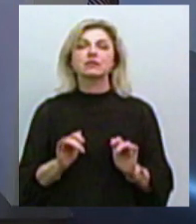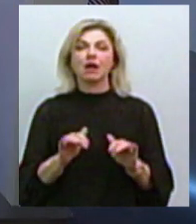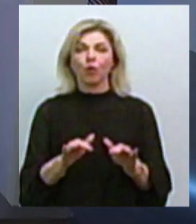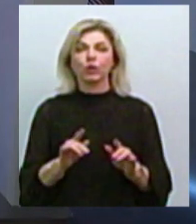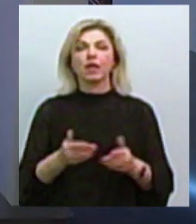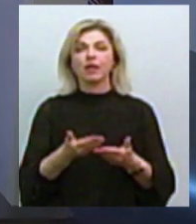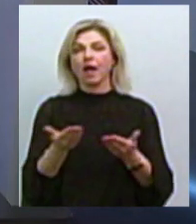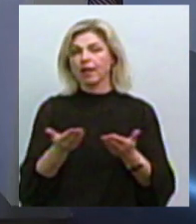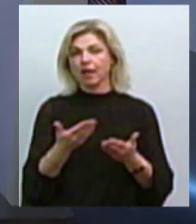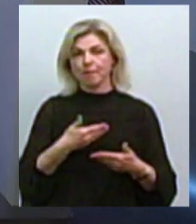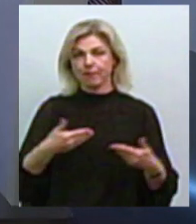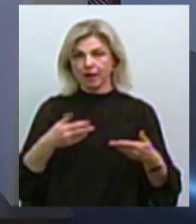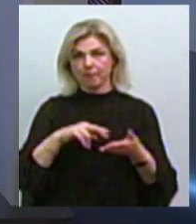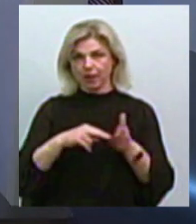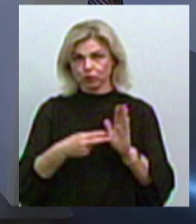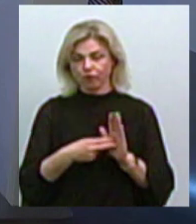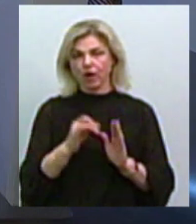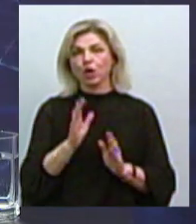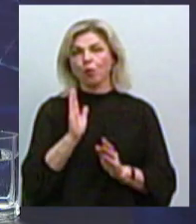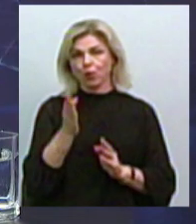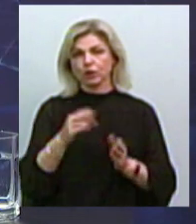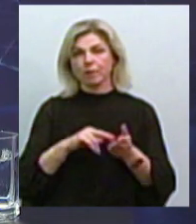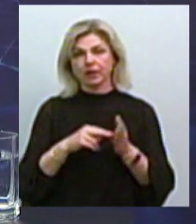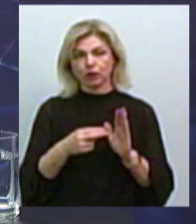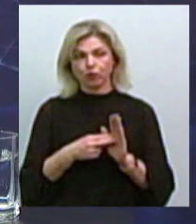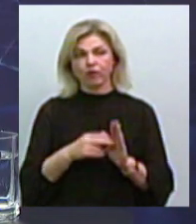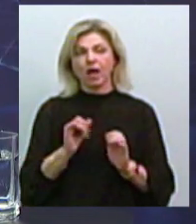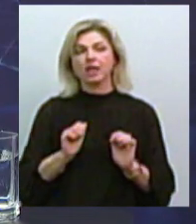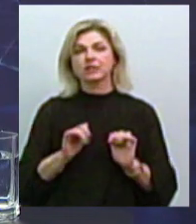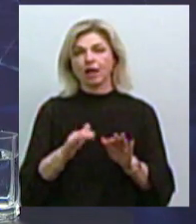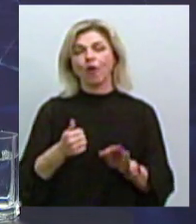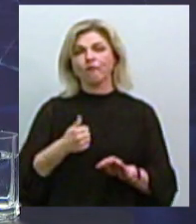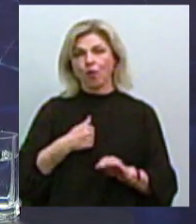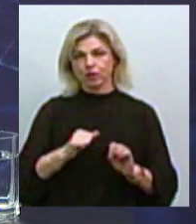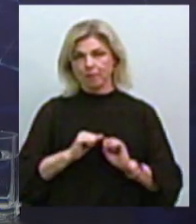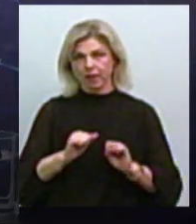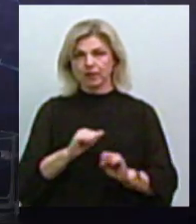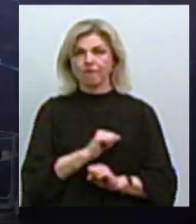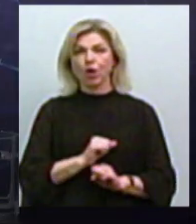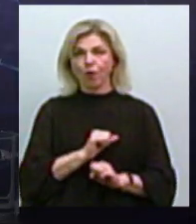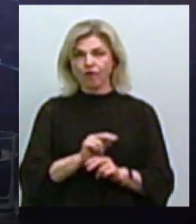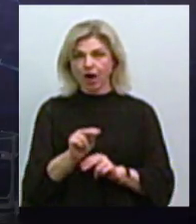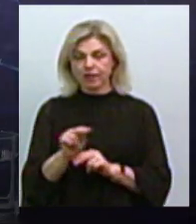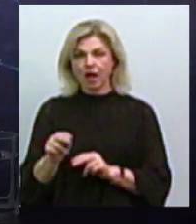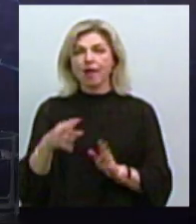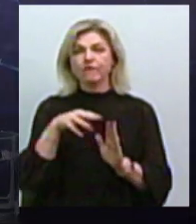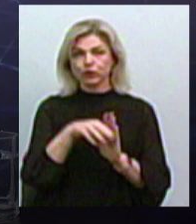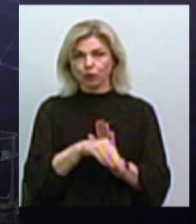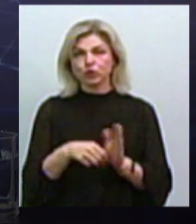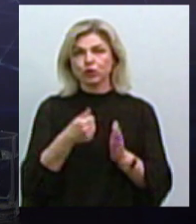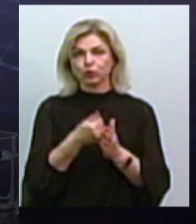ми спланували, будемо планувати, а саме заходи військово-патріотичного виховання, вони якраз і відносяться